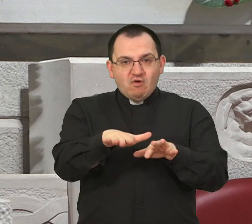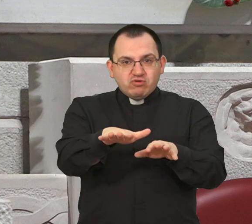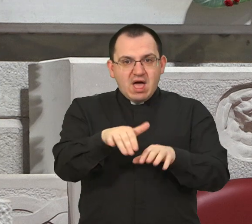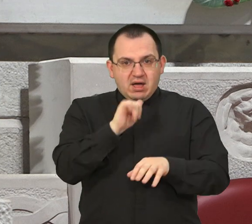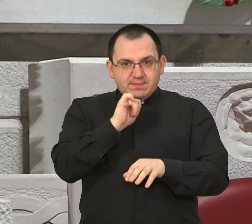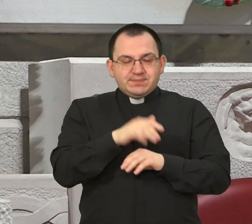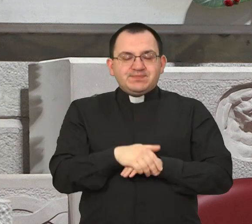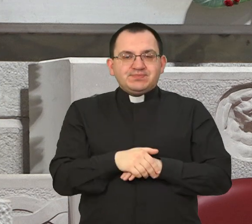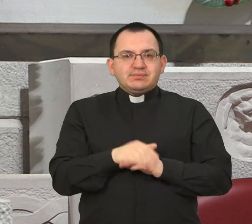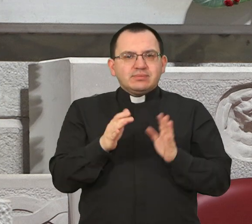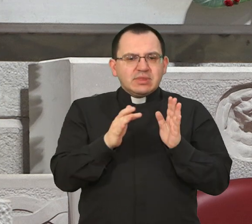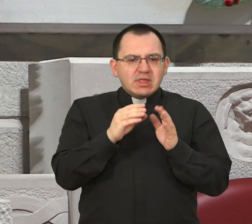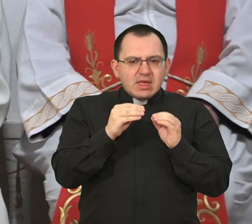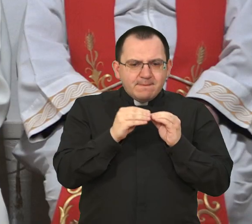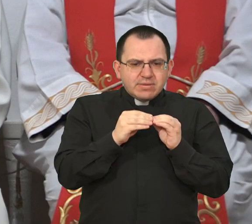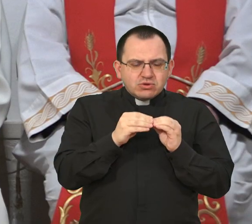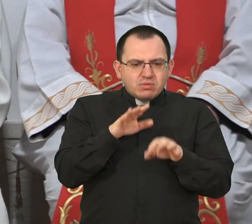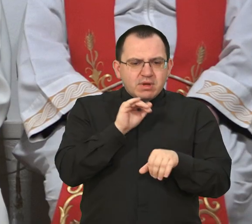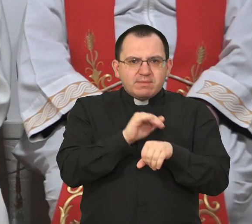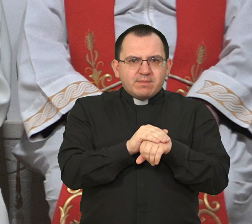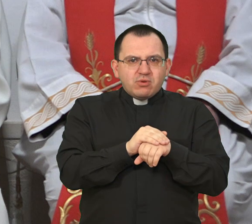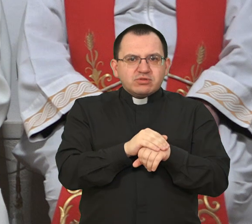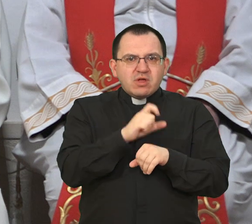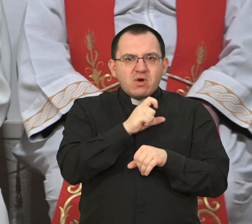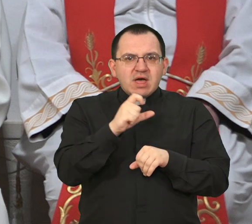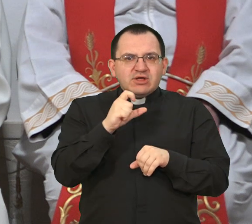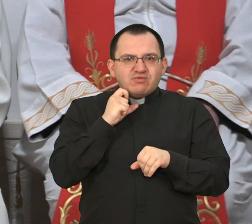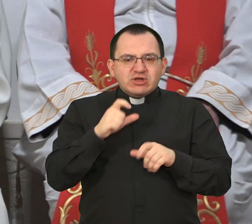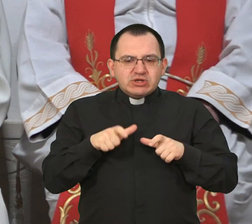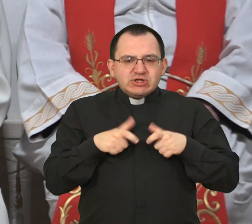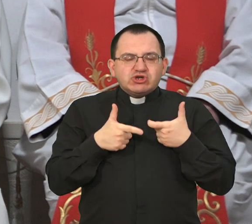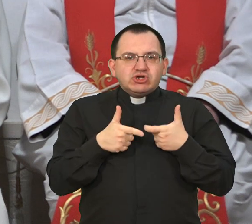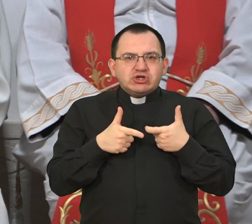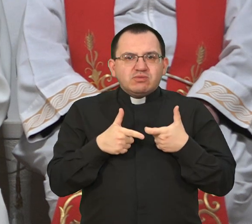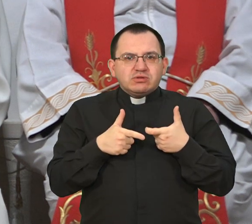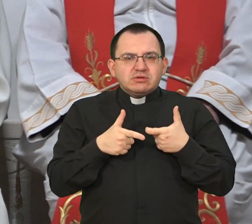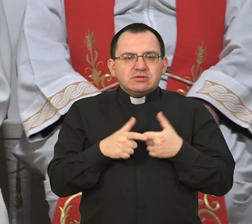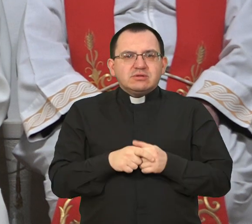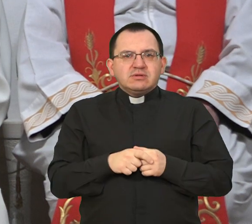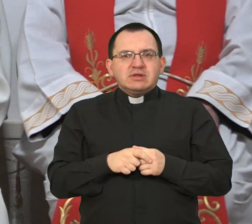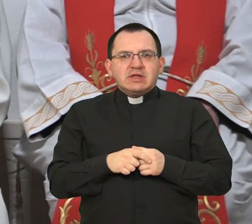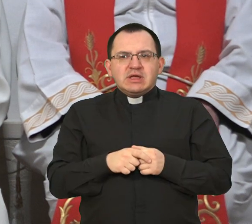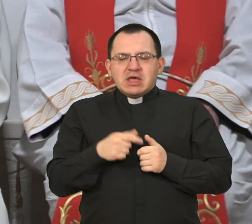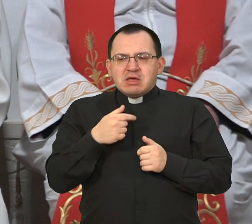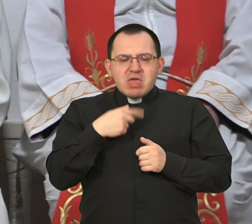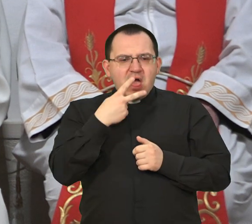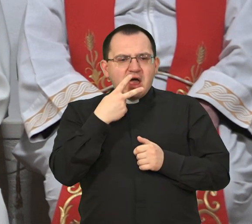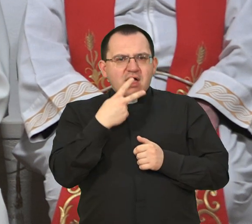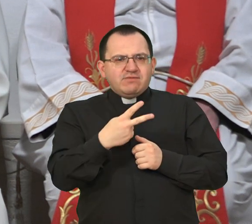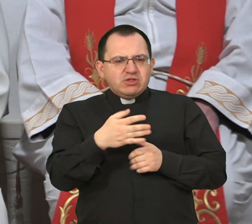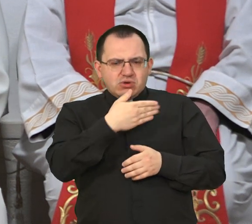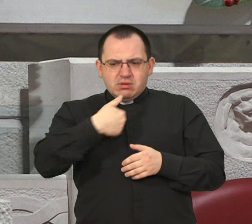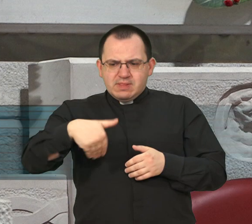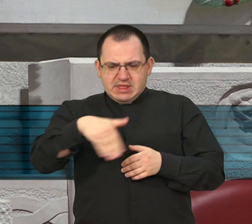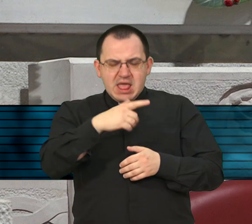evanđeoskom odlomku biskup Radoš prepoznaje sliku svećeničkog života jer, kako je rekao, negdje sam vidio da je naš